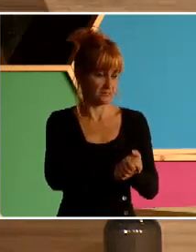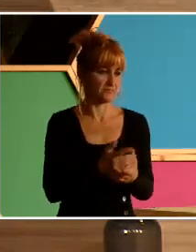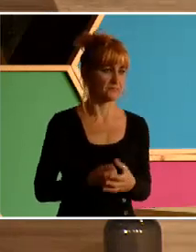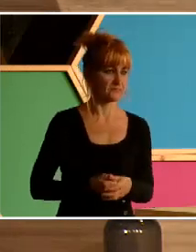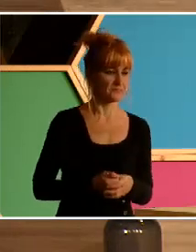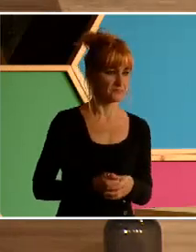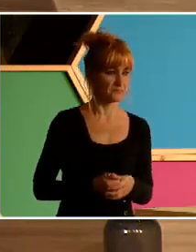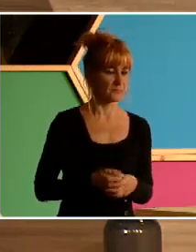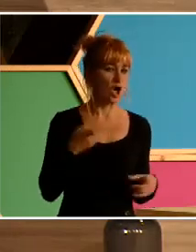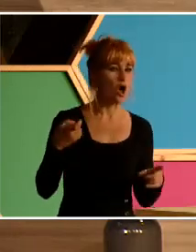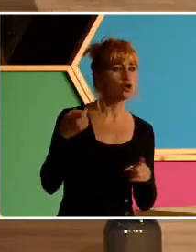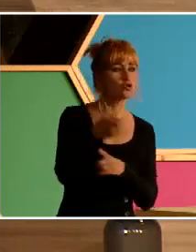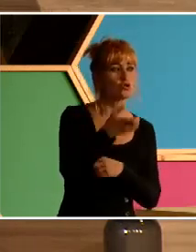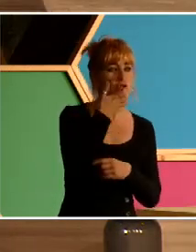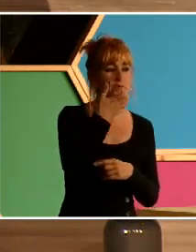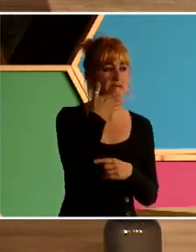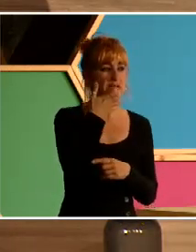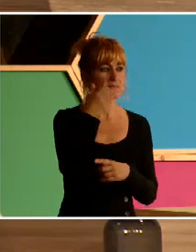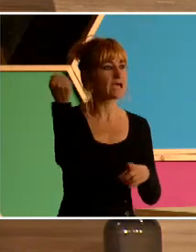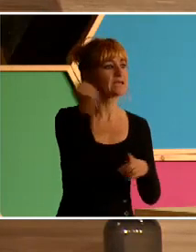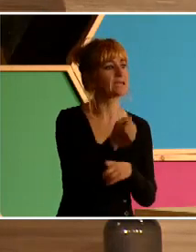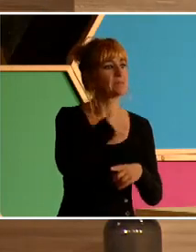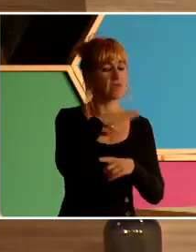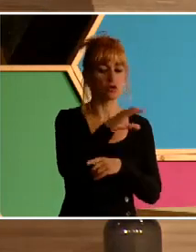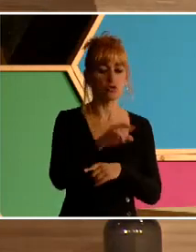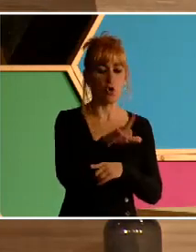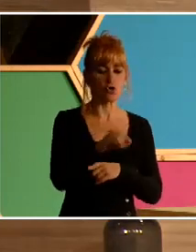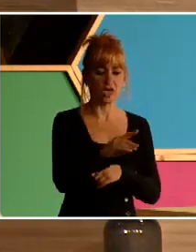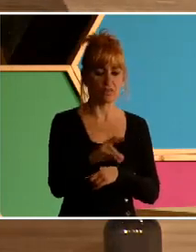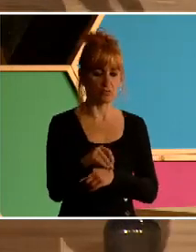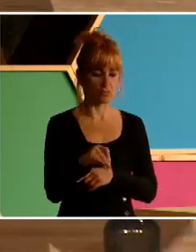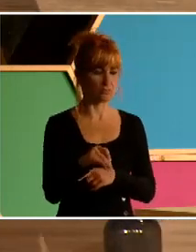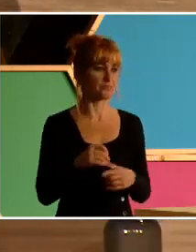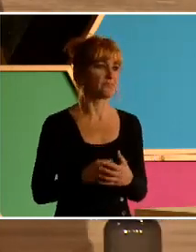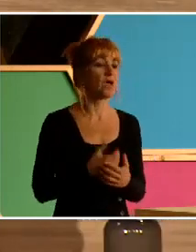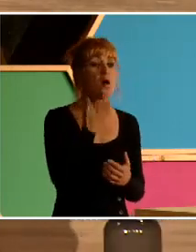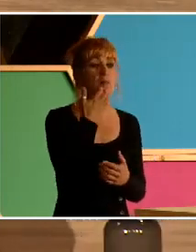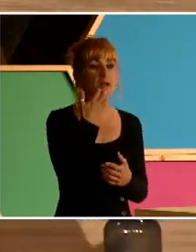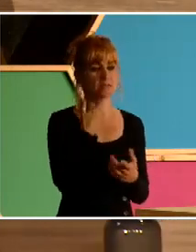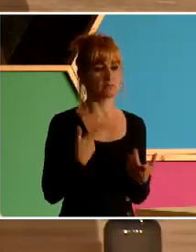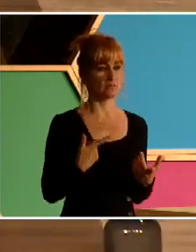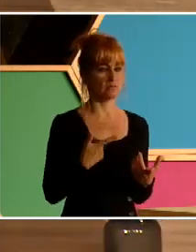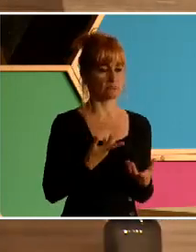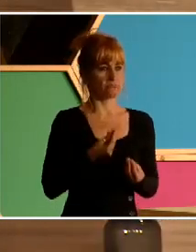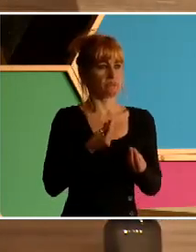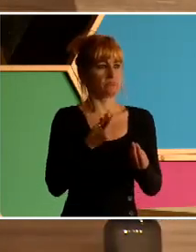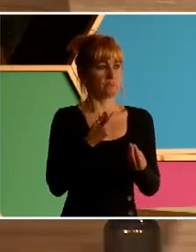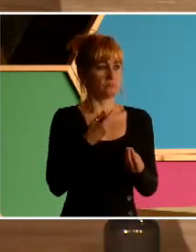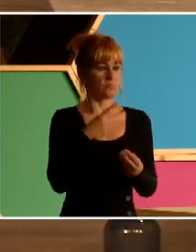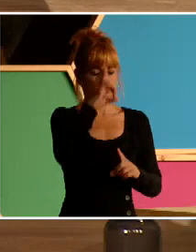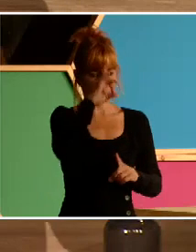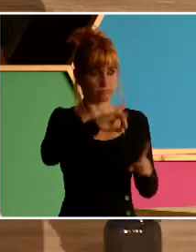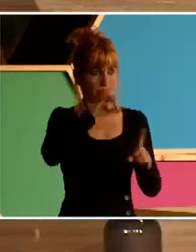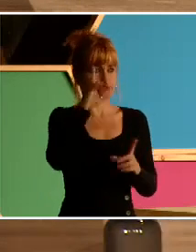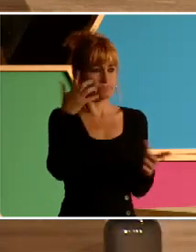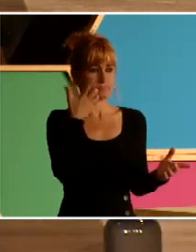crims de coll alt. Per exemple, una de les coses que ens va sorprendre és l'Ajuntament de Barcelona mirant una altra banda amb un